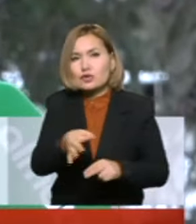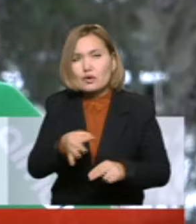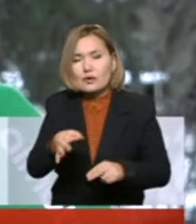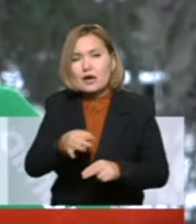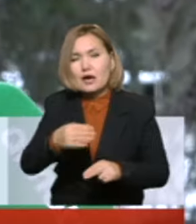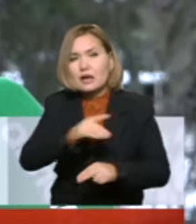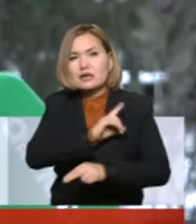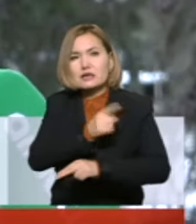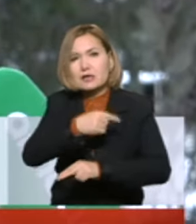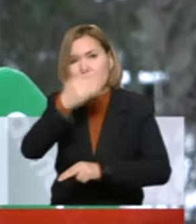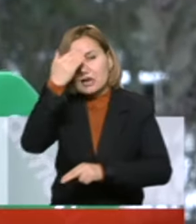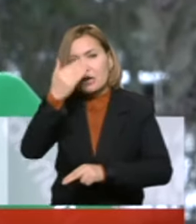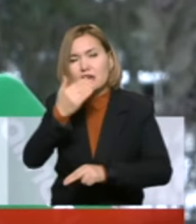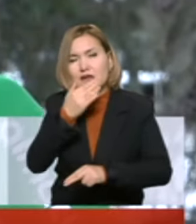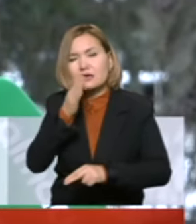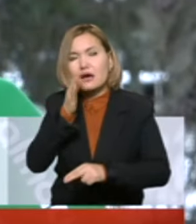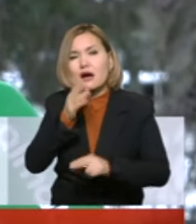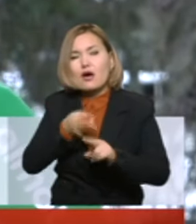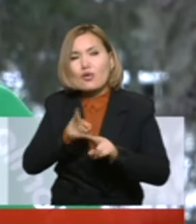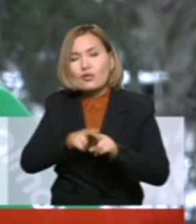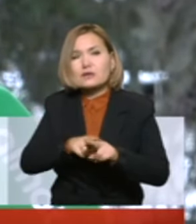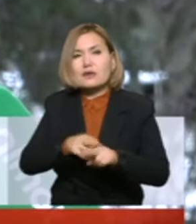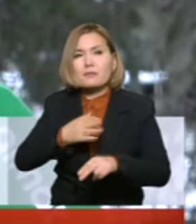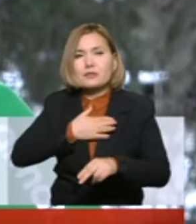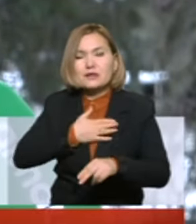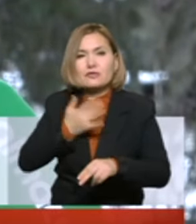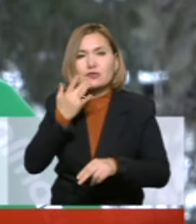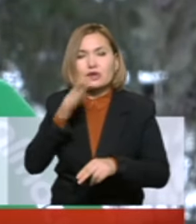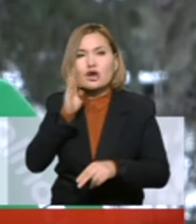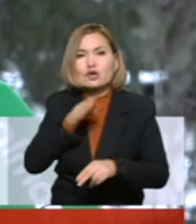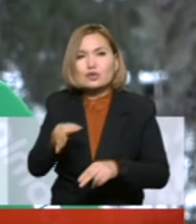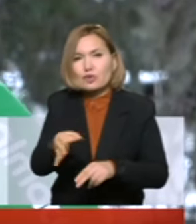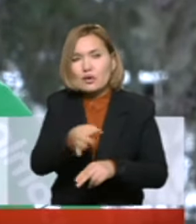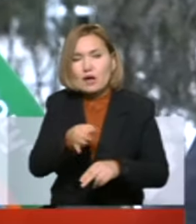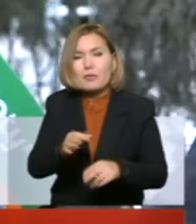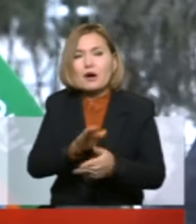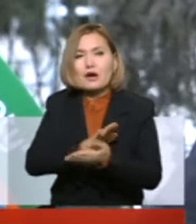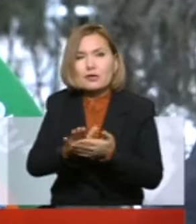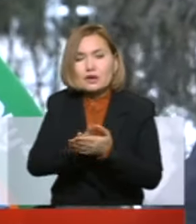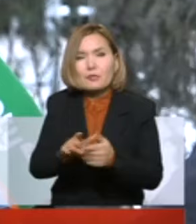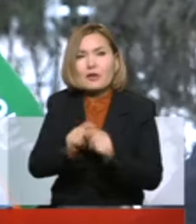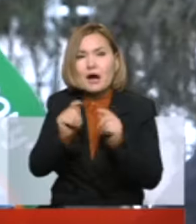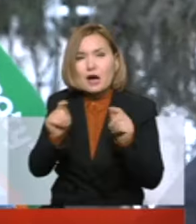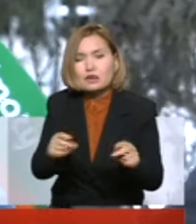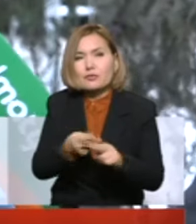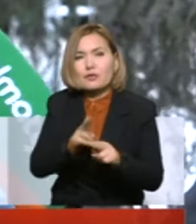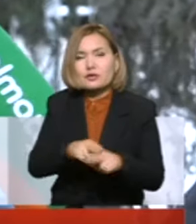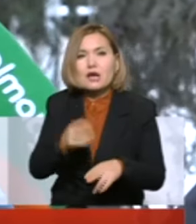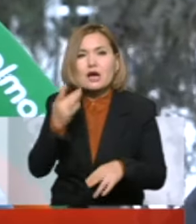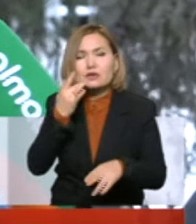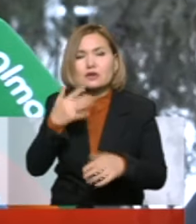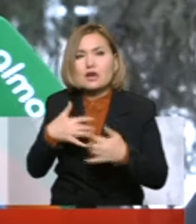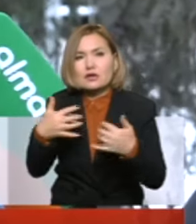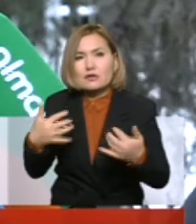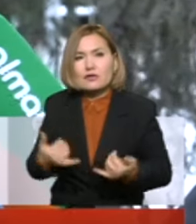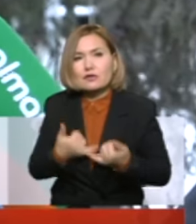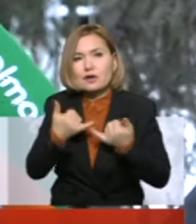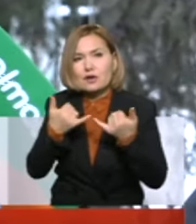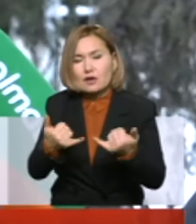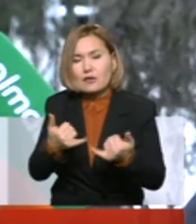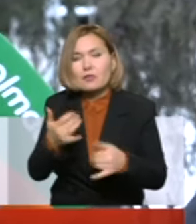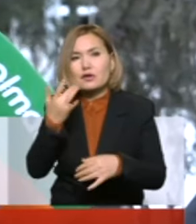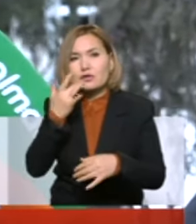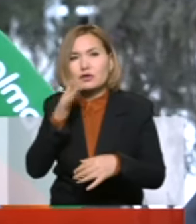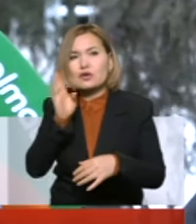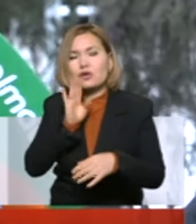қалады. Сол себепті біздерде жаз бойына сол бұлақ көздерін ашу, қысты күндері жұт болған